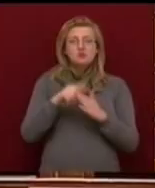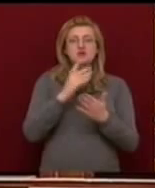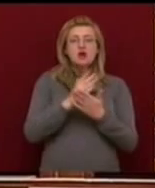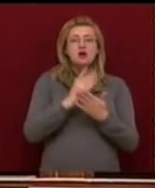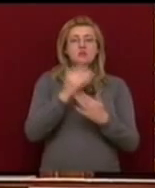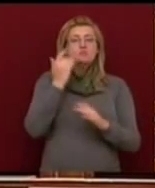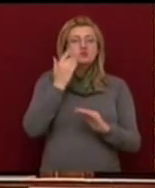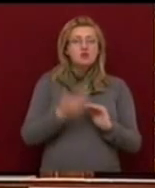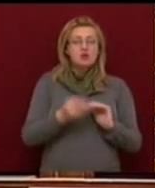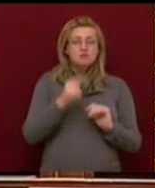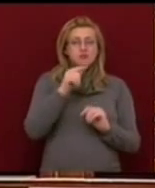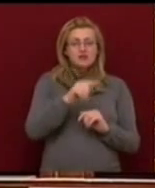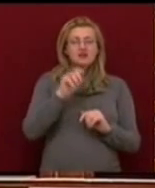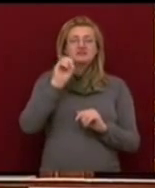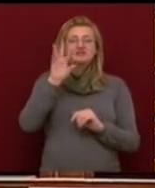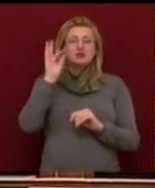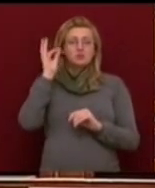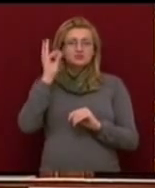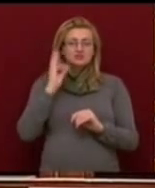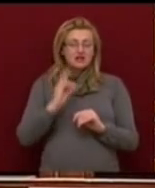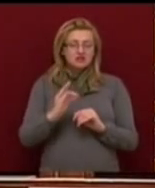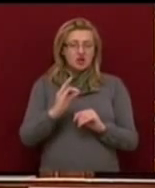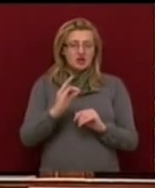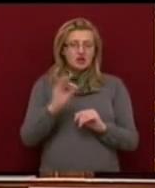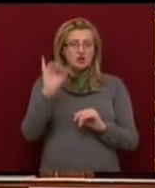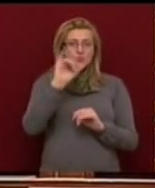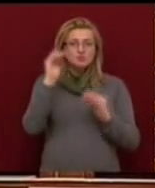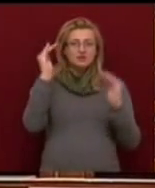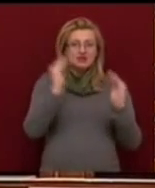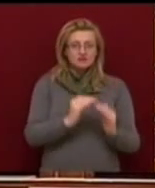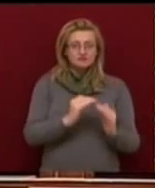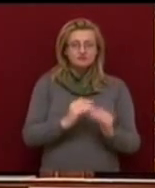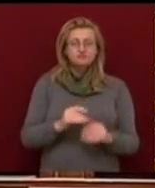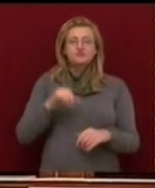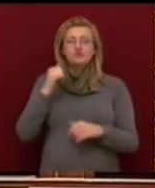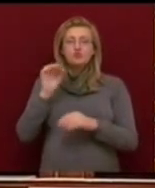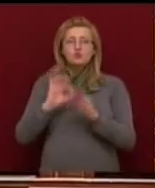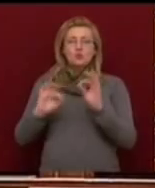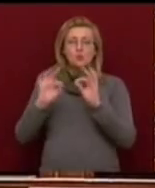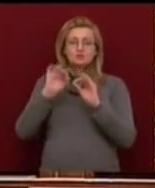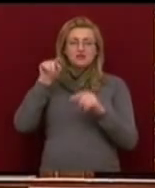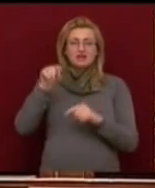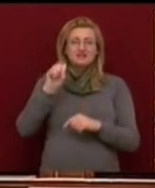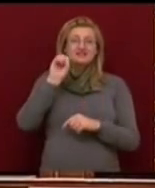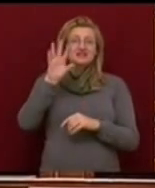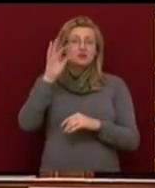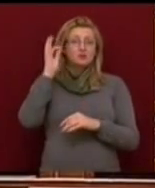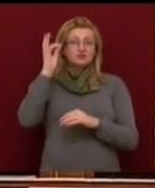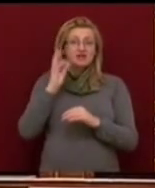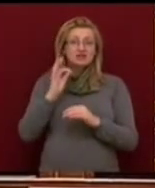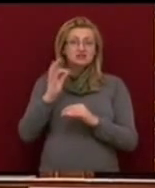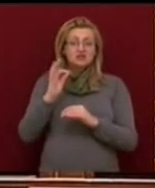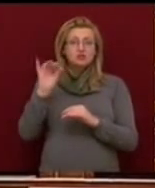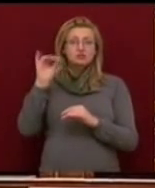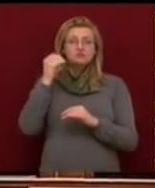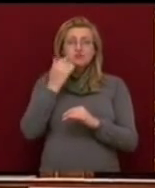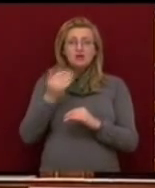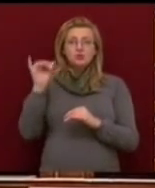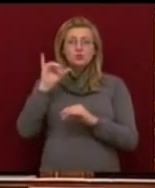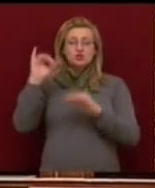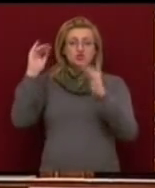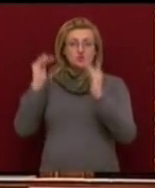bérét, és 15%-kal csökkentették a nyugdíjakat. Görögországban 15%-os a bércsökkentés